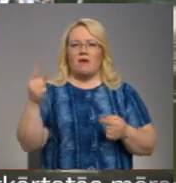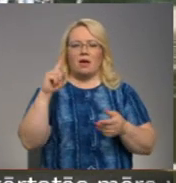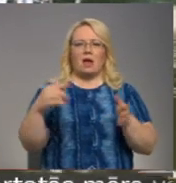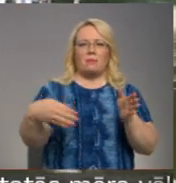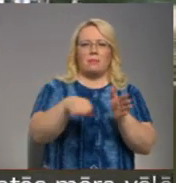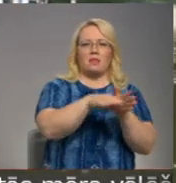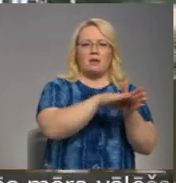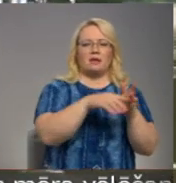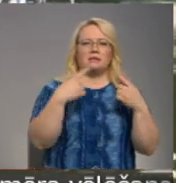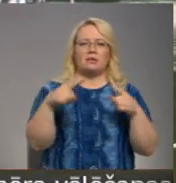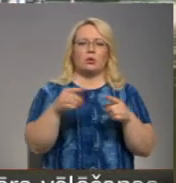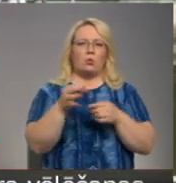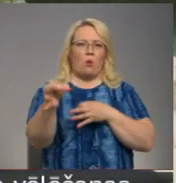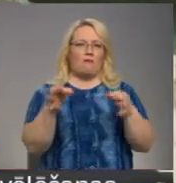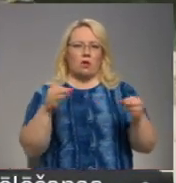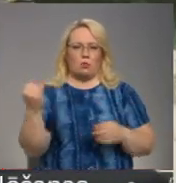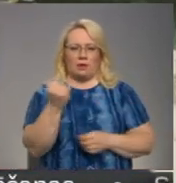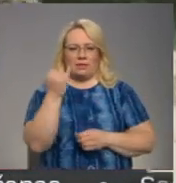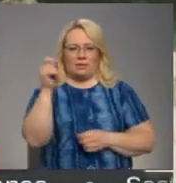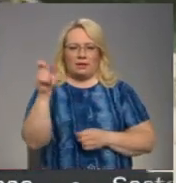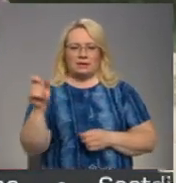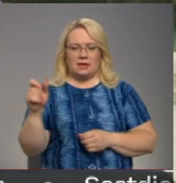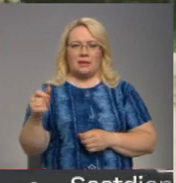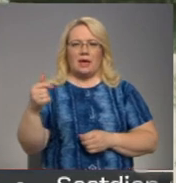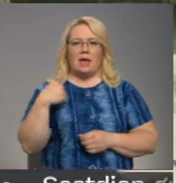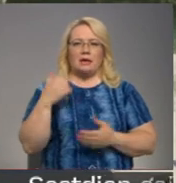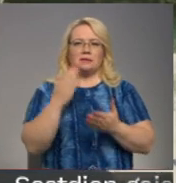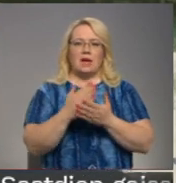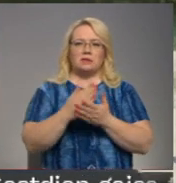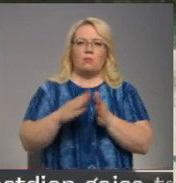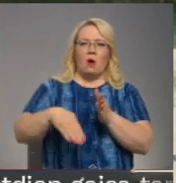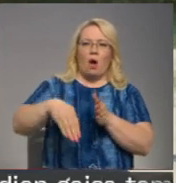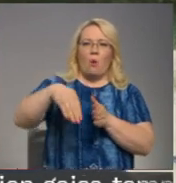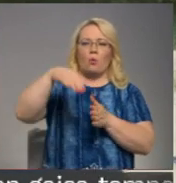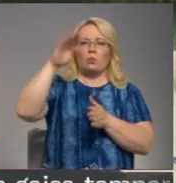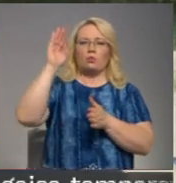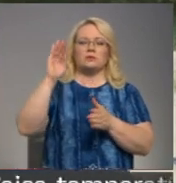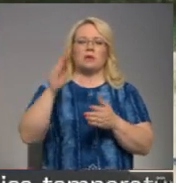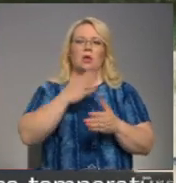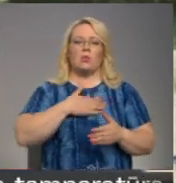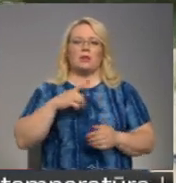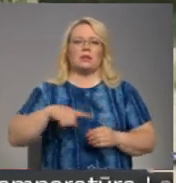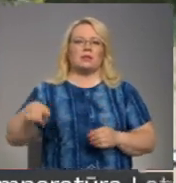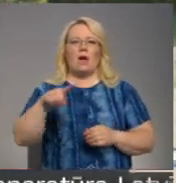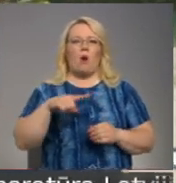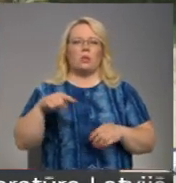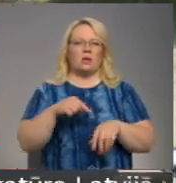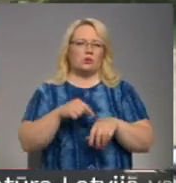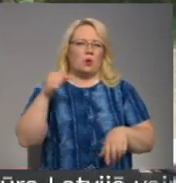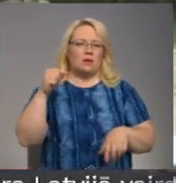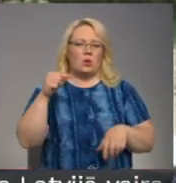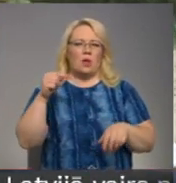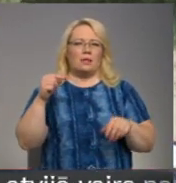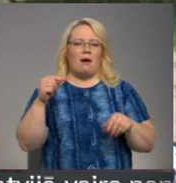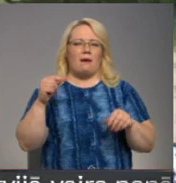arī citu novadu interesenti. Teiksim tā, es esmu augusi tādā diezgan nacionāli un tautiski noskaņotā